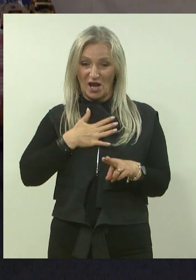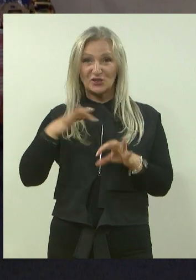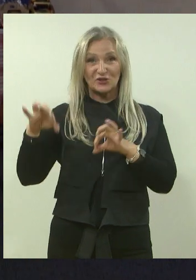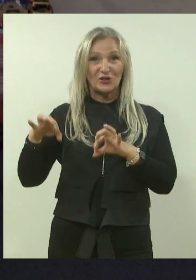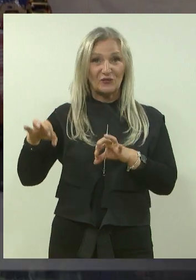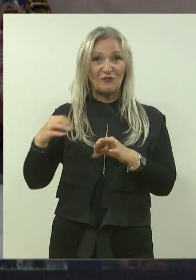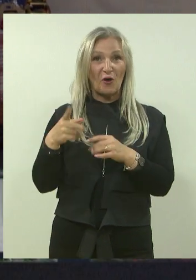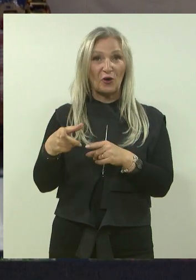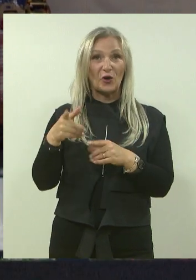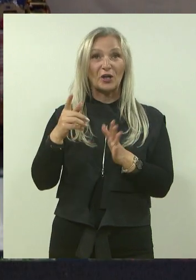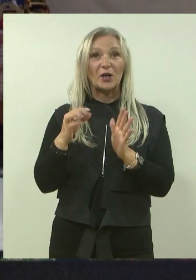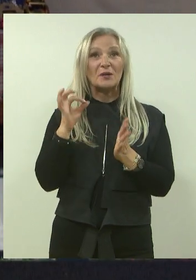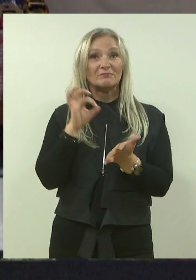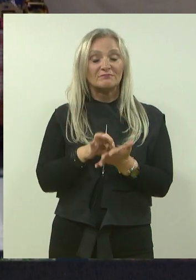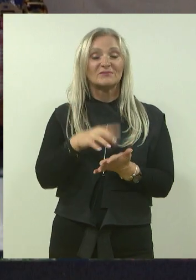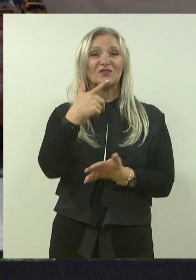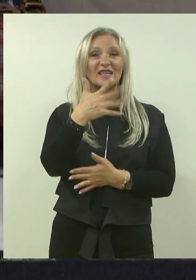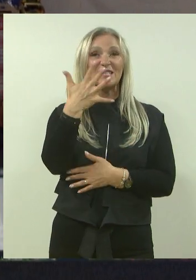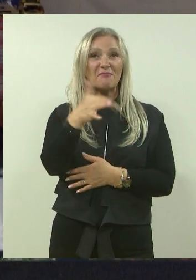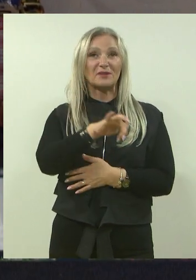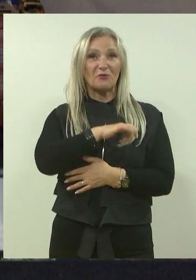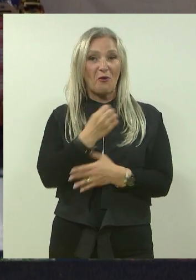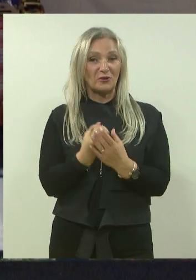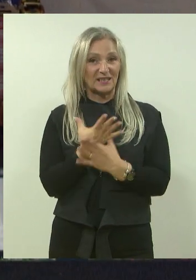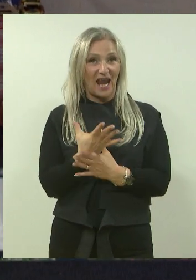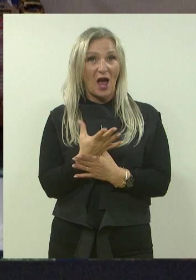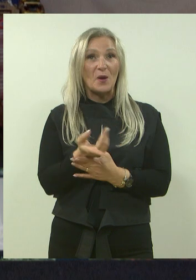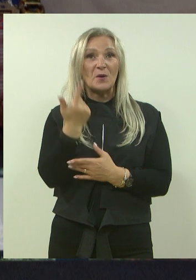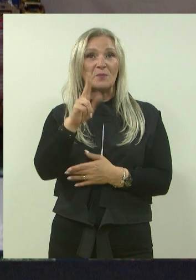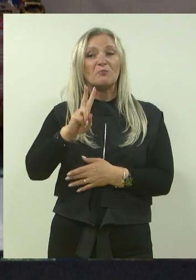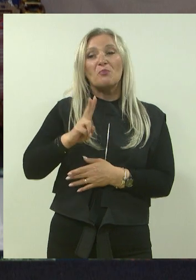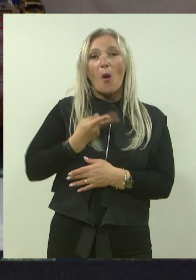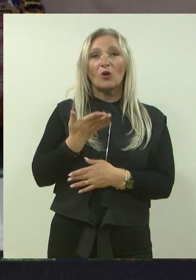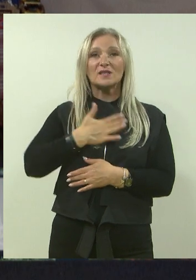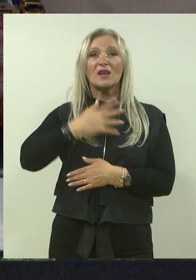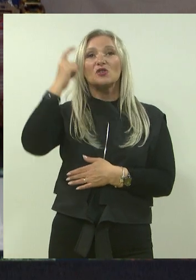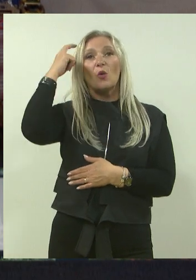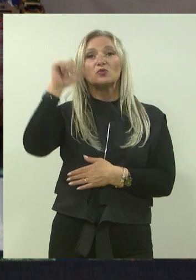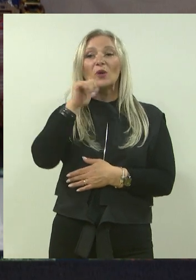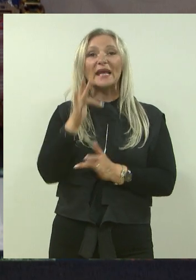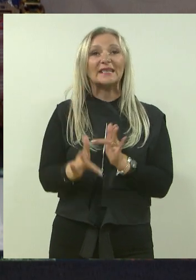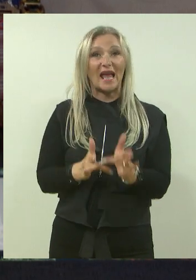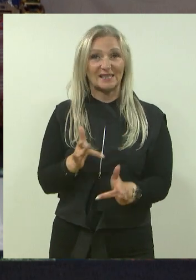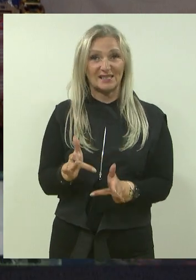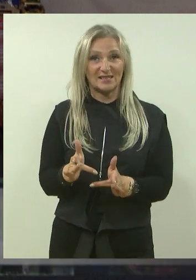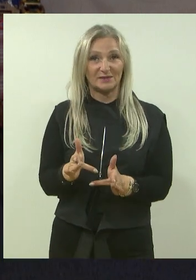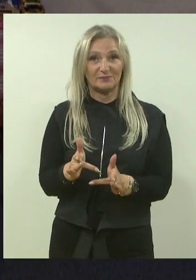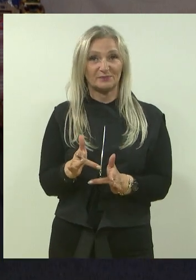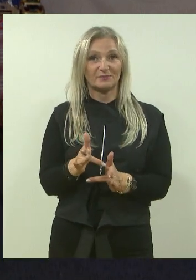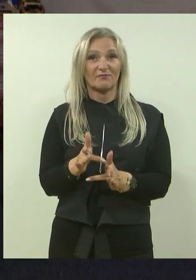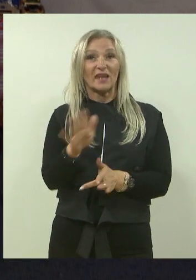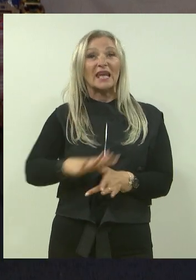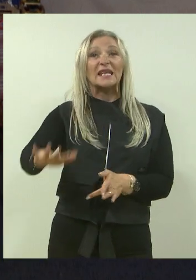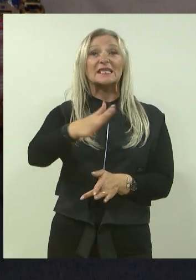Kudmak bilježi 25 godina od osnivanja i oni su ponos naše kulture i tradicije. Diljem